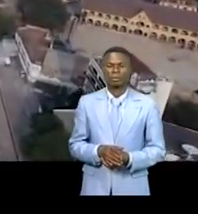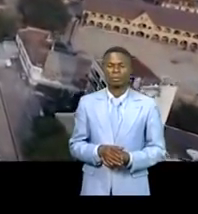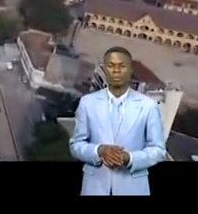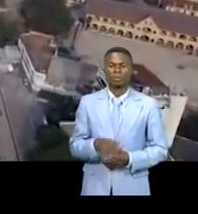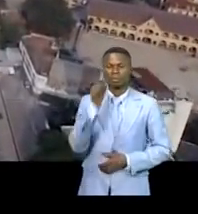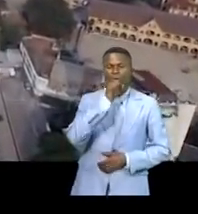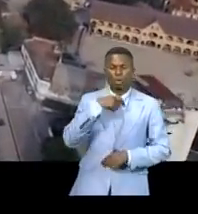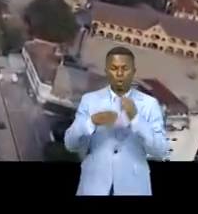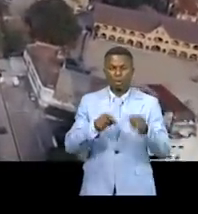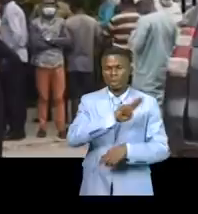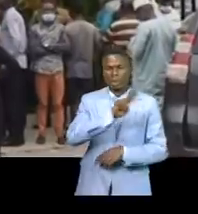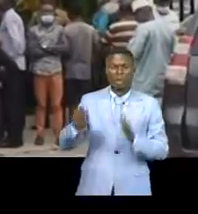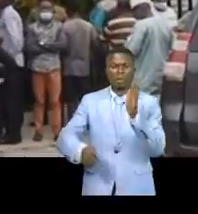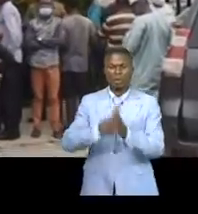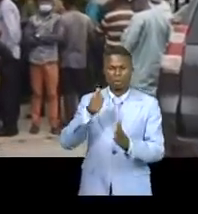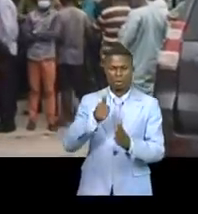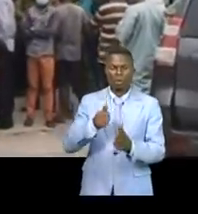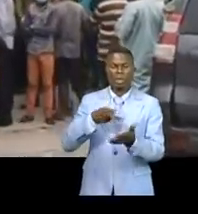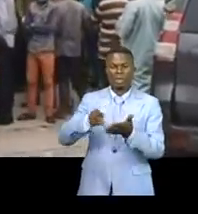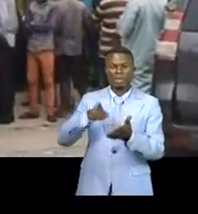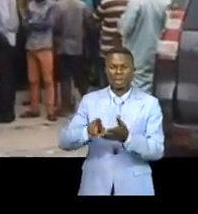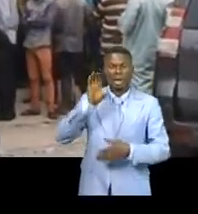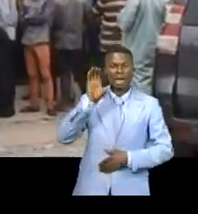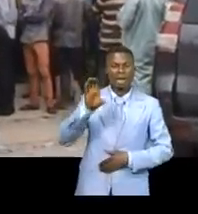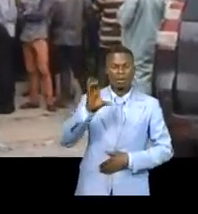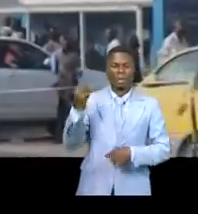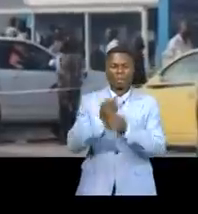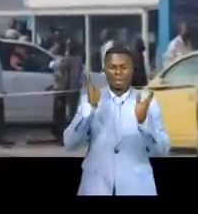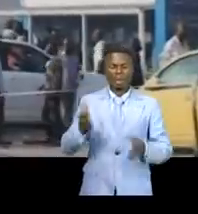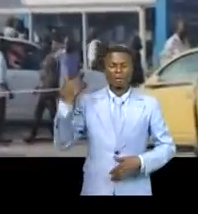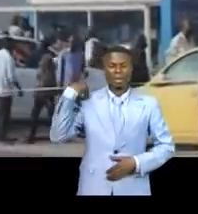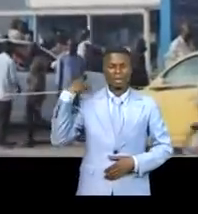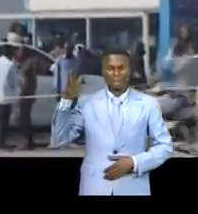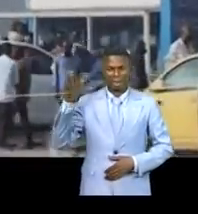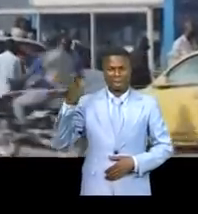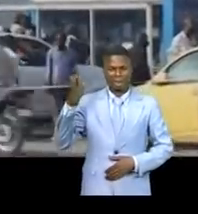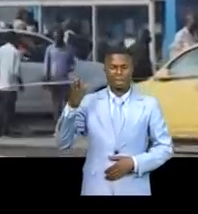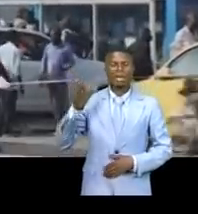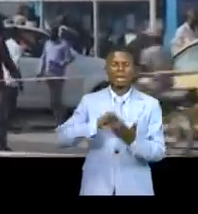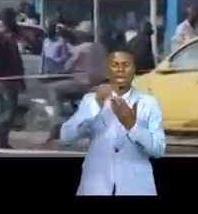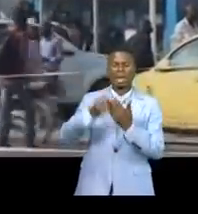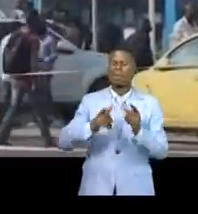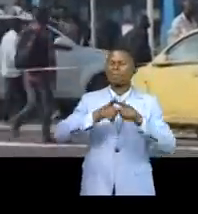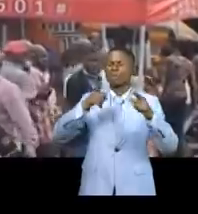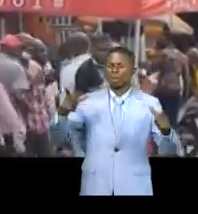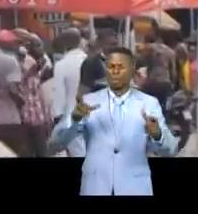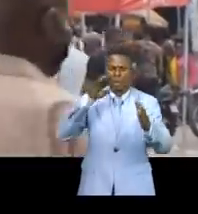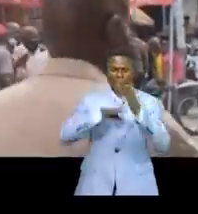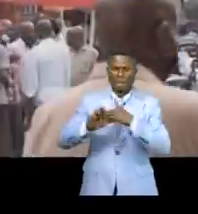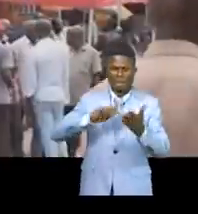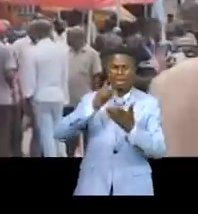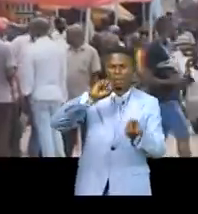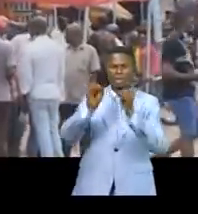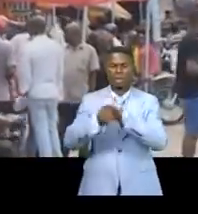en 2011, la bancarisation de la paie des agents et fonctionnaires de l'État est un vaste projet qui s'inscrit dans le cadre de